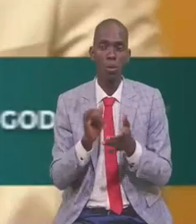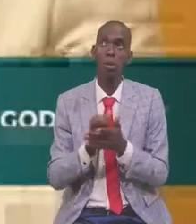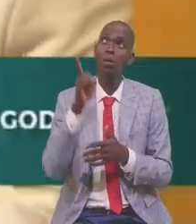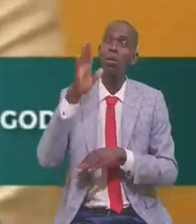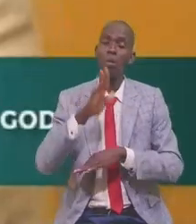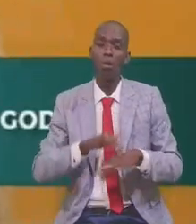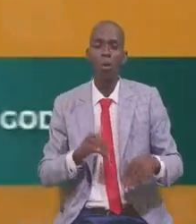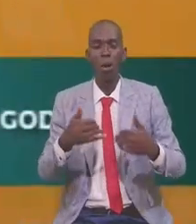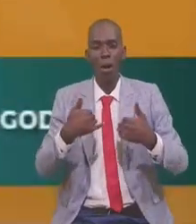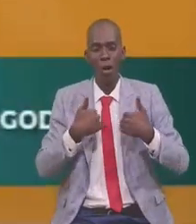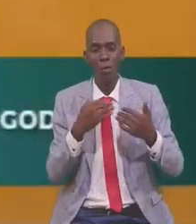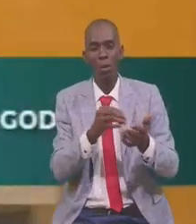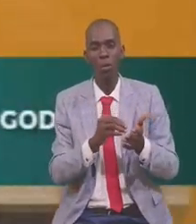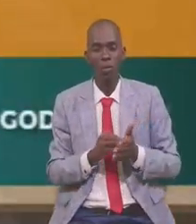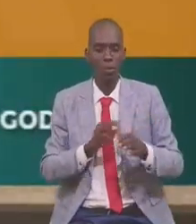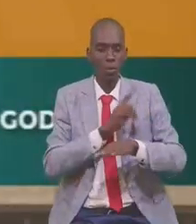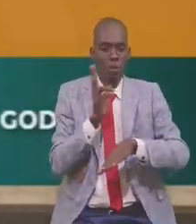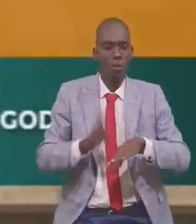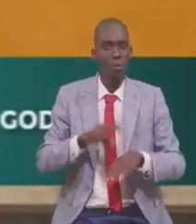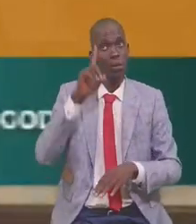ces talents naturels. Maintenant,